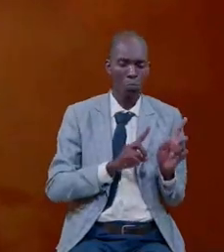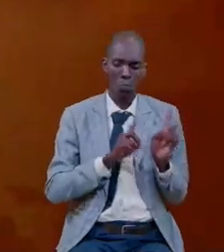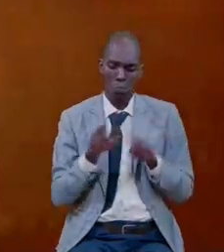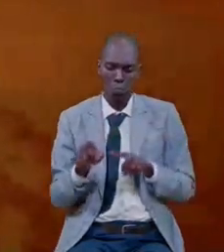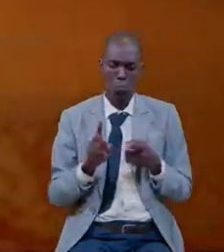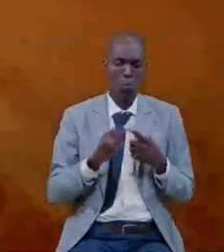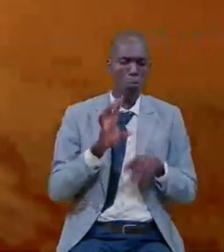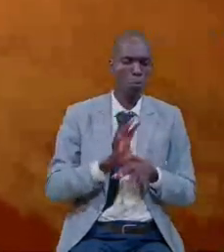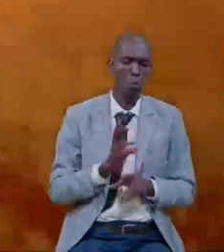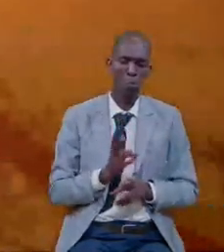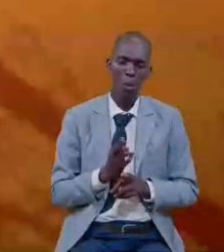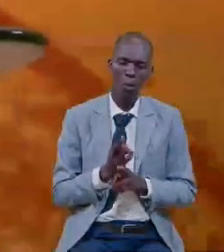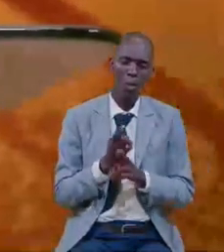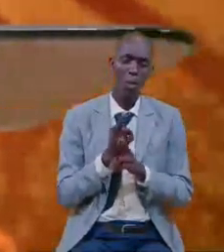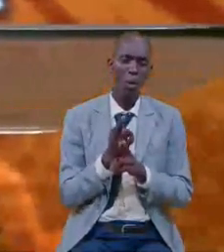qui viennent.